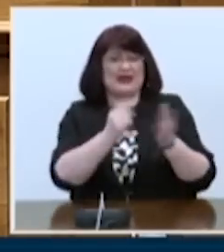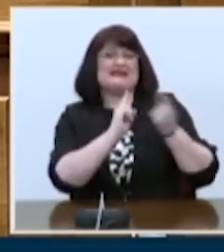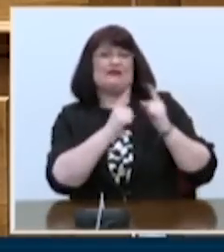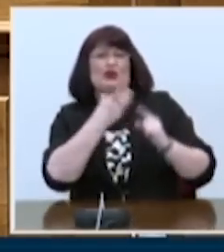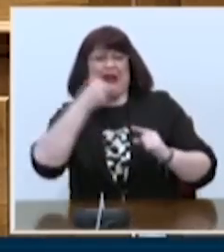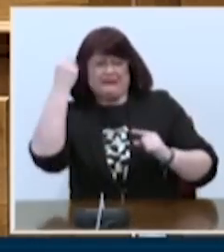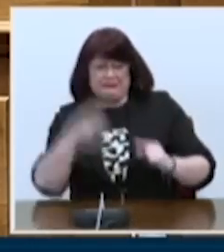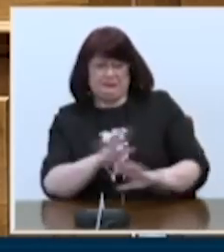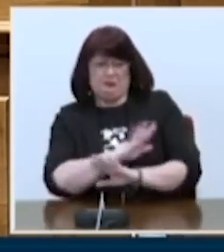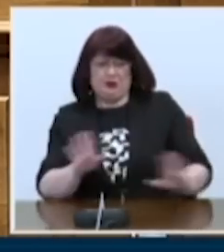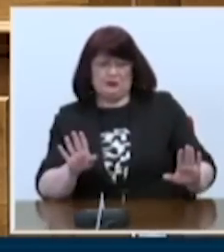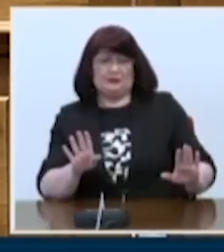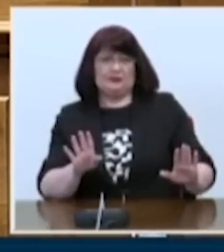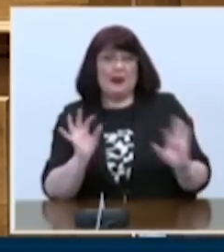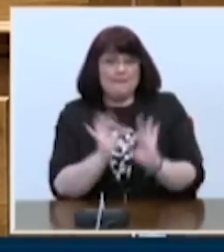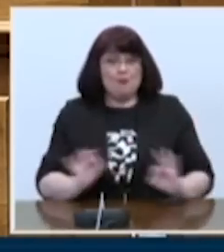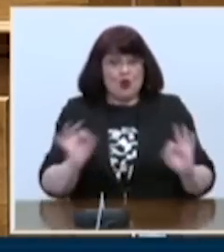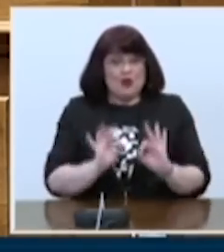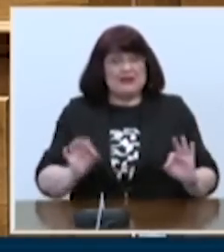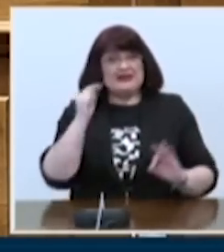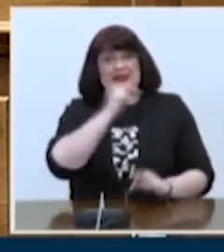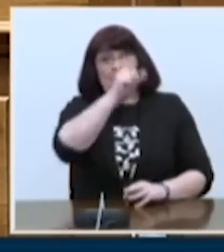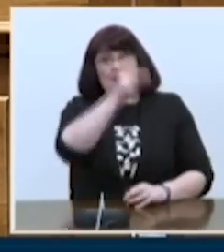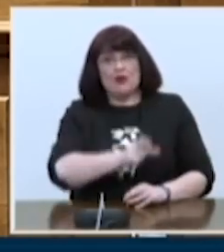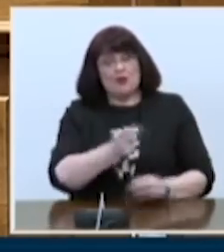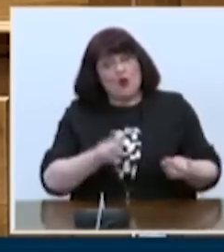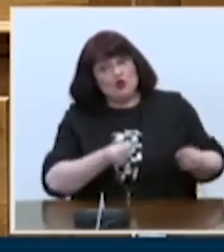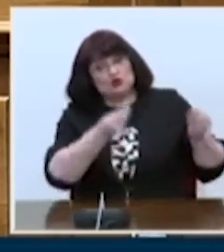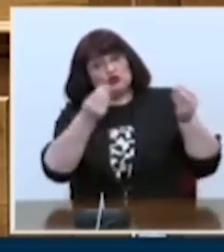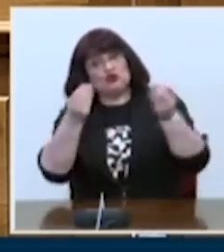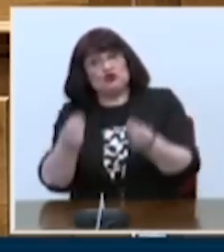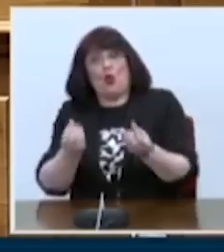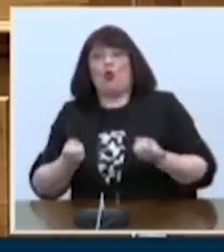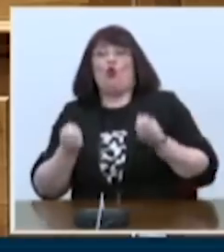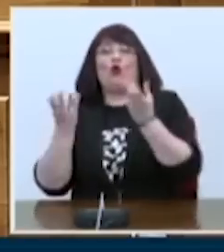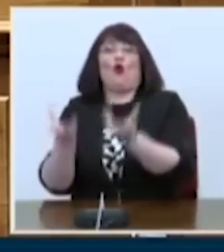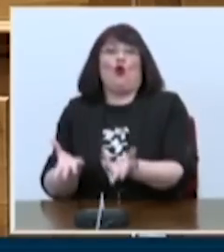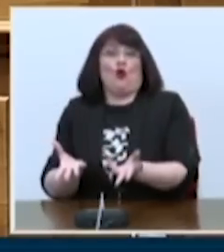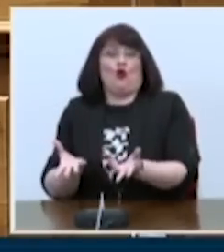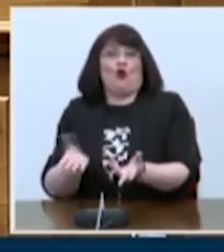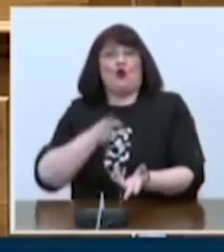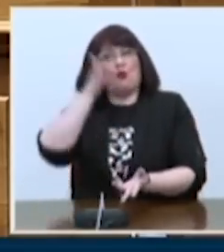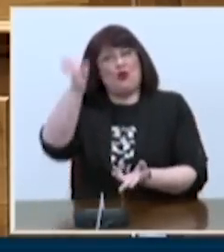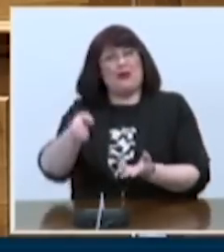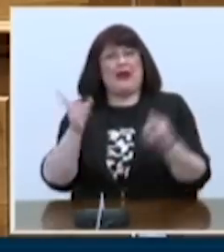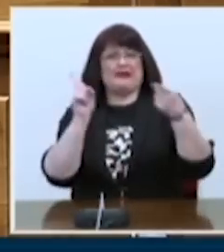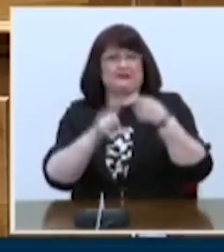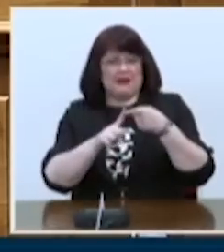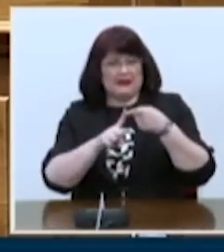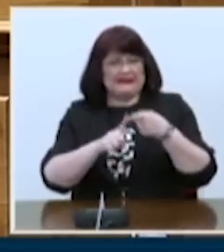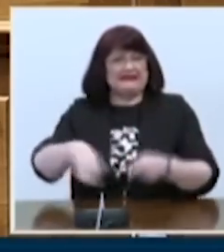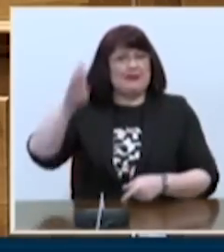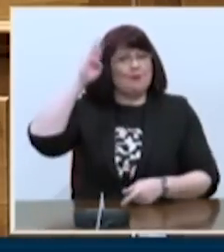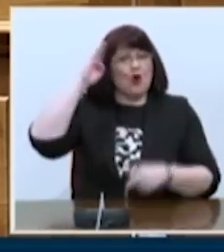οποία ετοιμάζεται ο Πρωθυπουργός να προσκομίσει και ως δώρο εν ώψη της συνάντησής του με τον